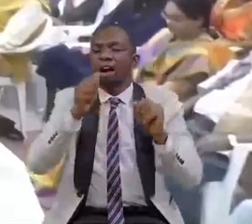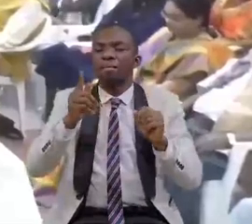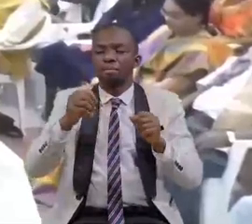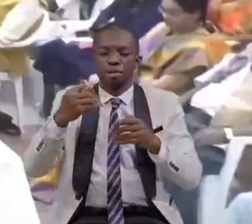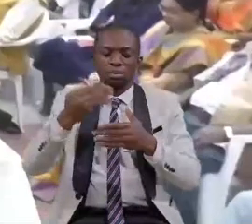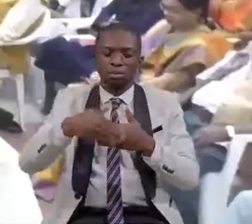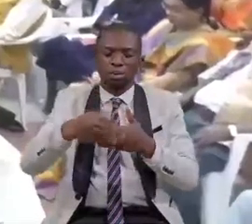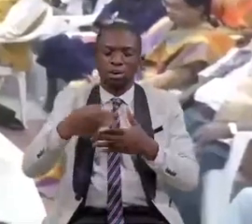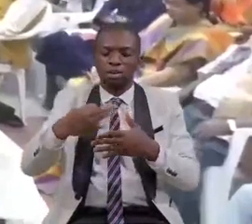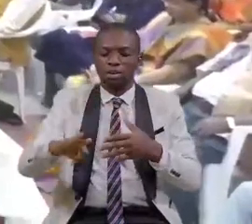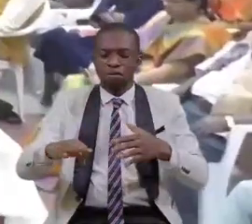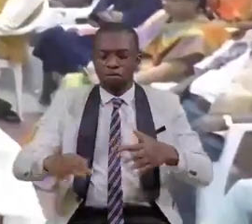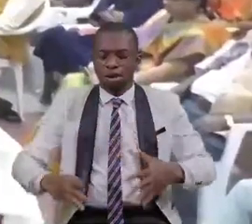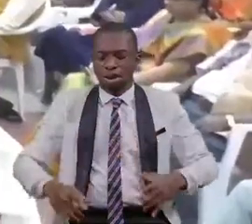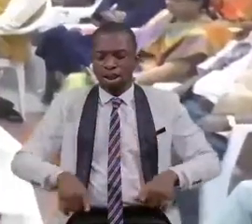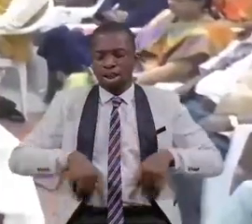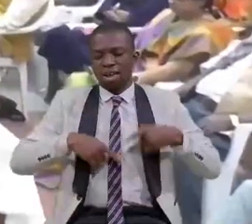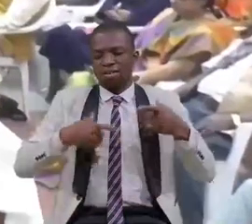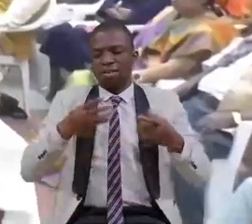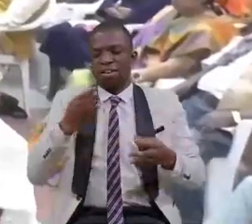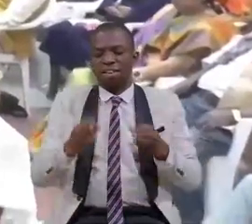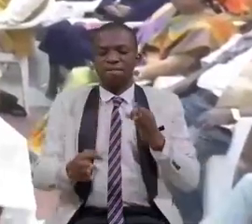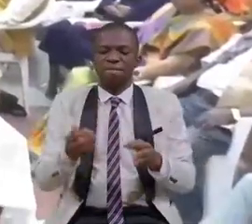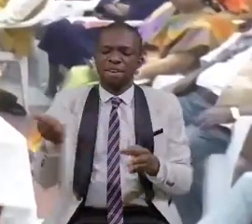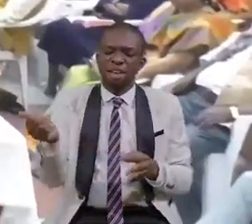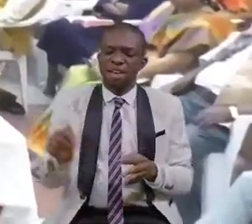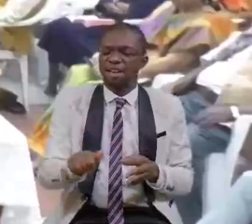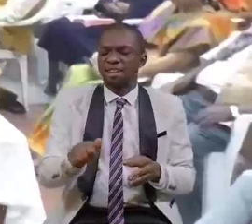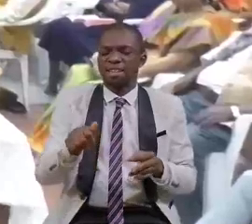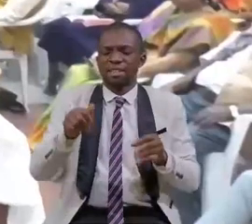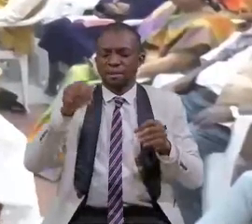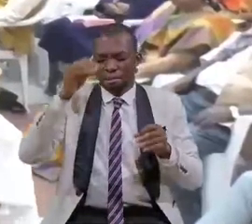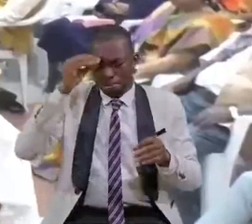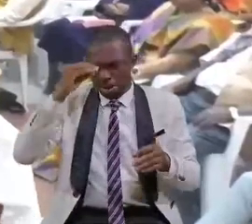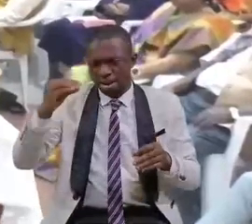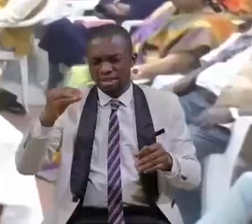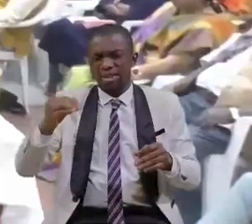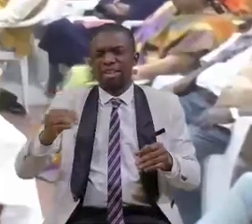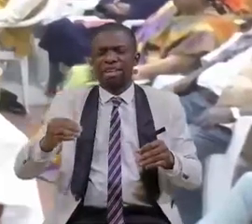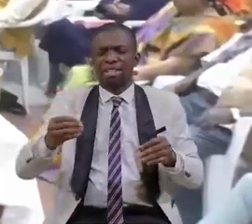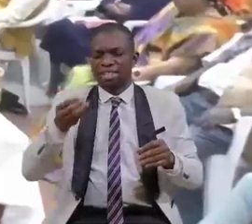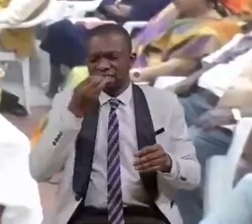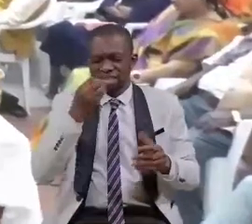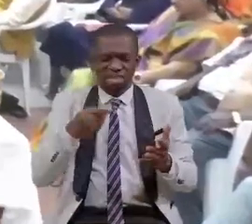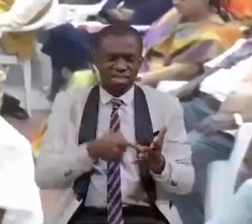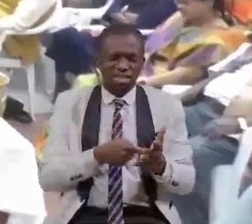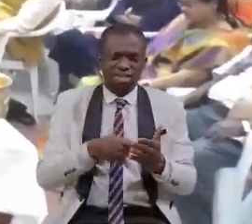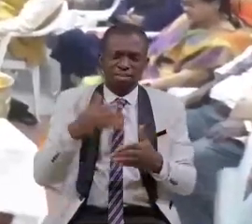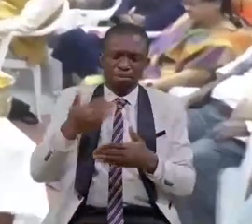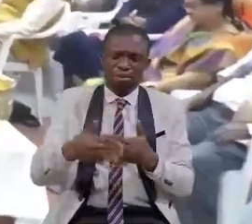Si quelqu'un mange de ce pain, il vivra éternellement.